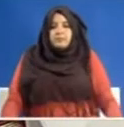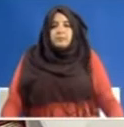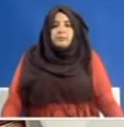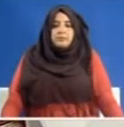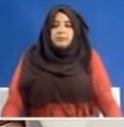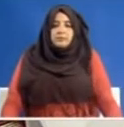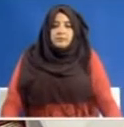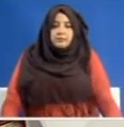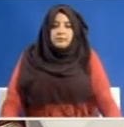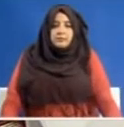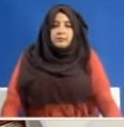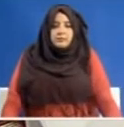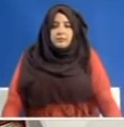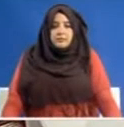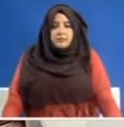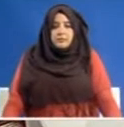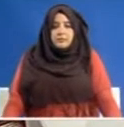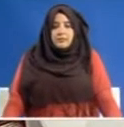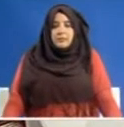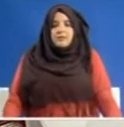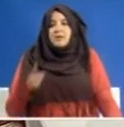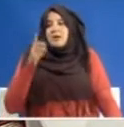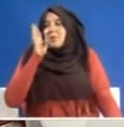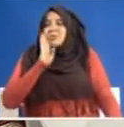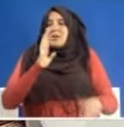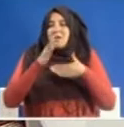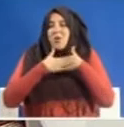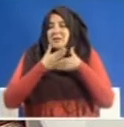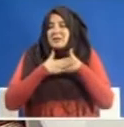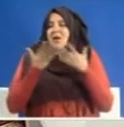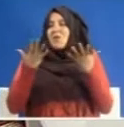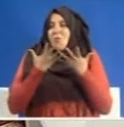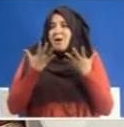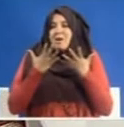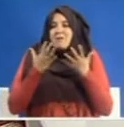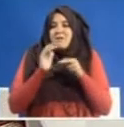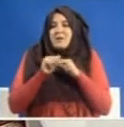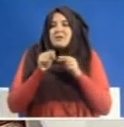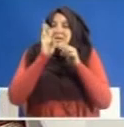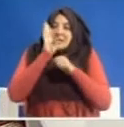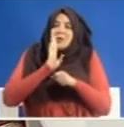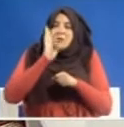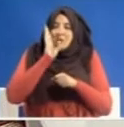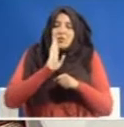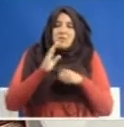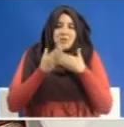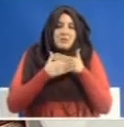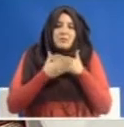نعم واضح أرجوكم أساتذة أعطوني نصيحة لابنتكم التي تعيش يعني على شفا